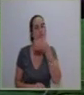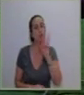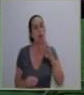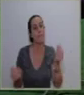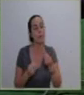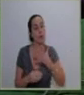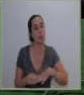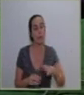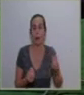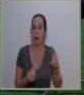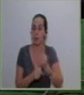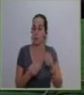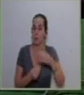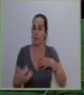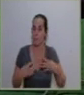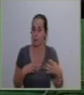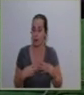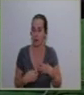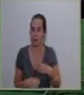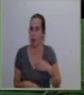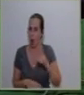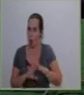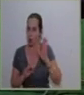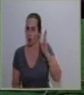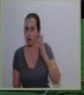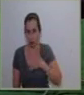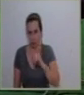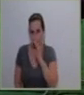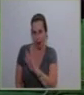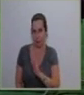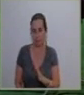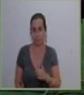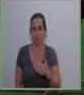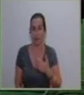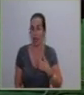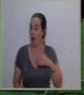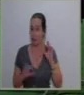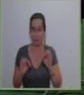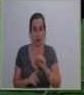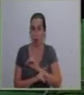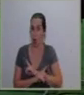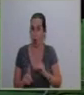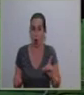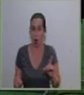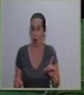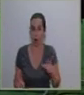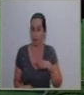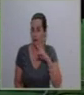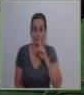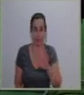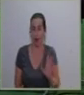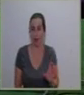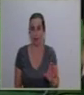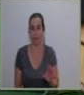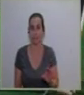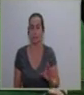דברים שאת רוצה לעשות חוץ ממשחק? חוץ מרשע? די, נוראי. אתה רוצה כוס מים? נוראי, אני לא... אני באמת במציאות אחרת, אני מבטיחה